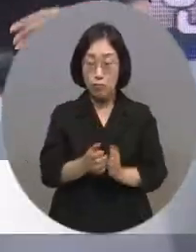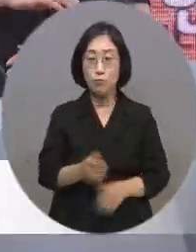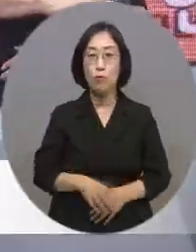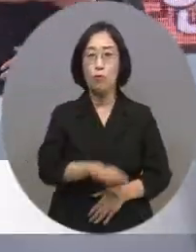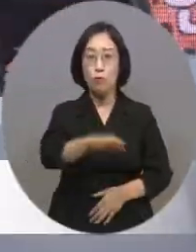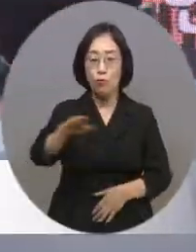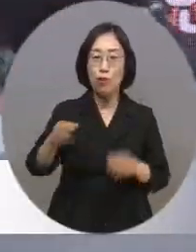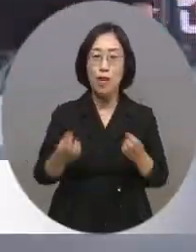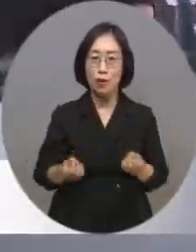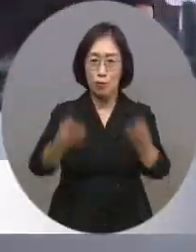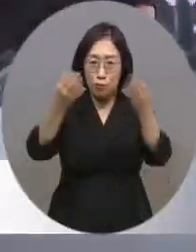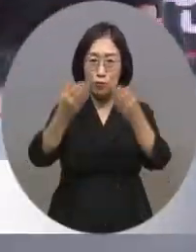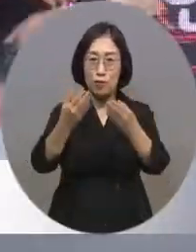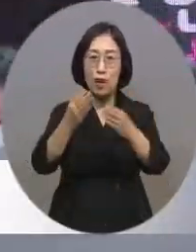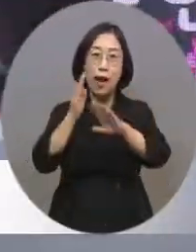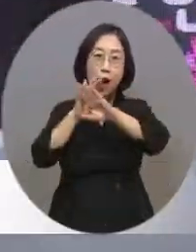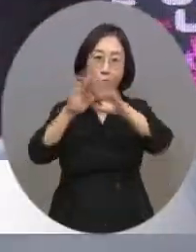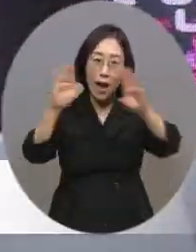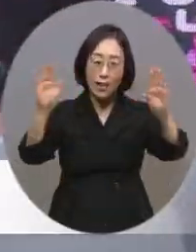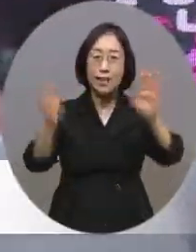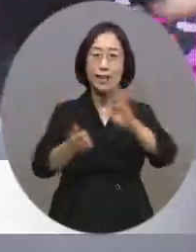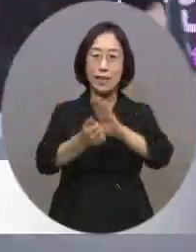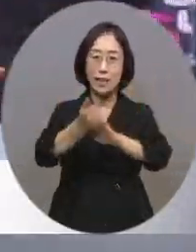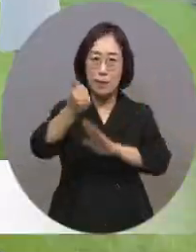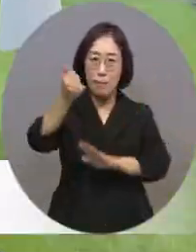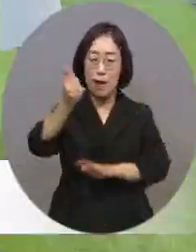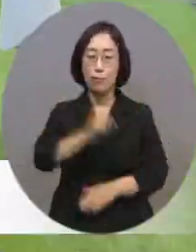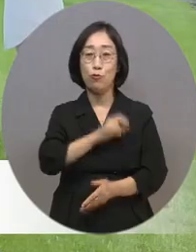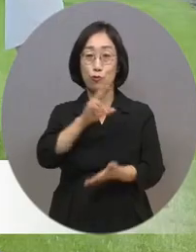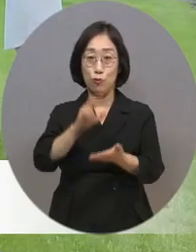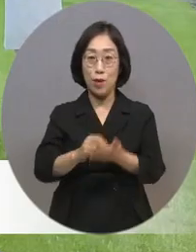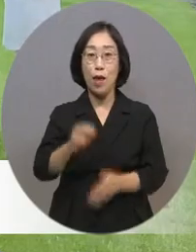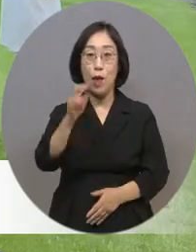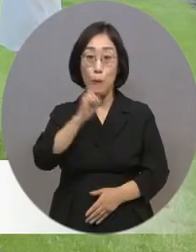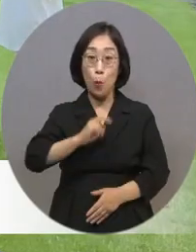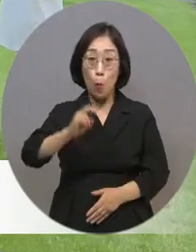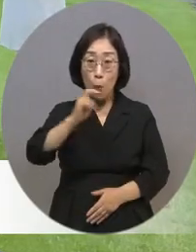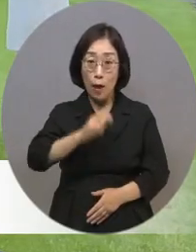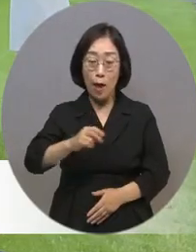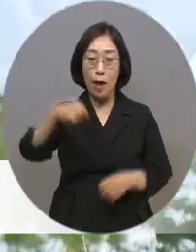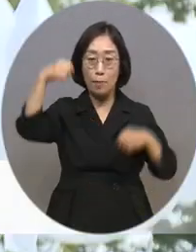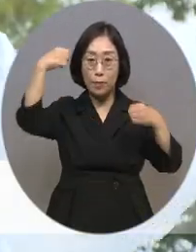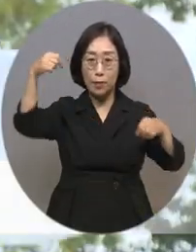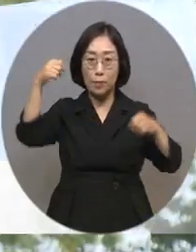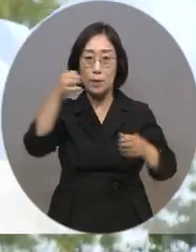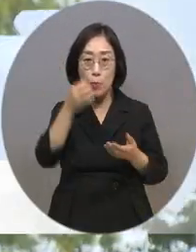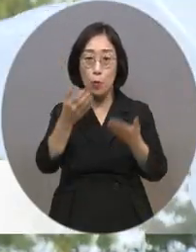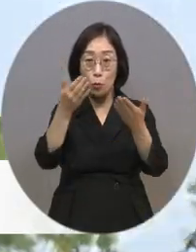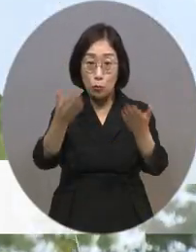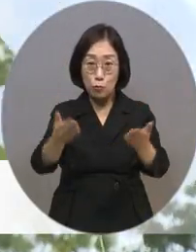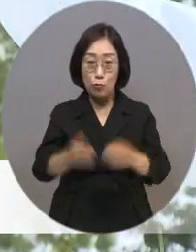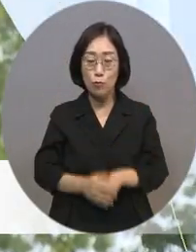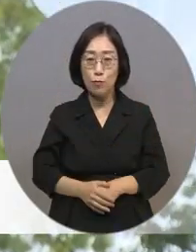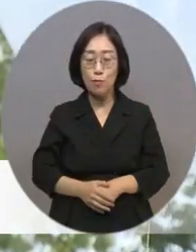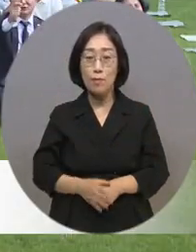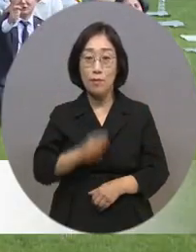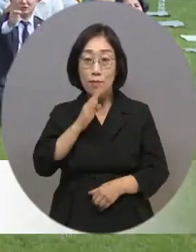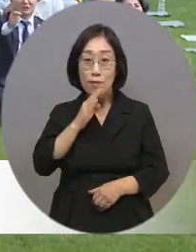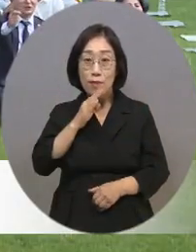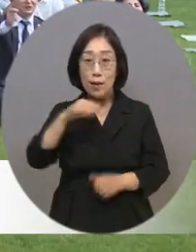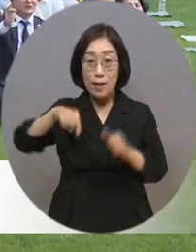우리의 축제, 하늘의 희망을 담다라는 주제의 합창 퍼포먼스를 진행했고 친환경 비둘기